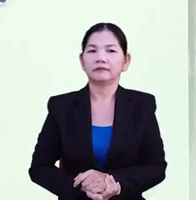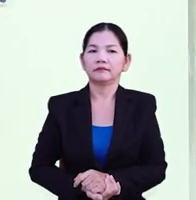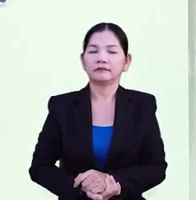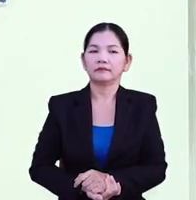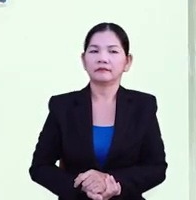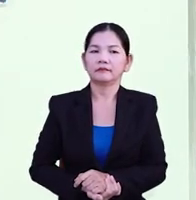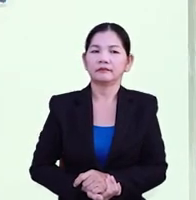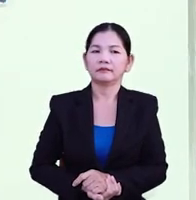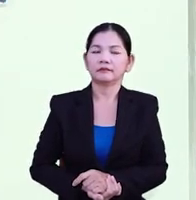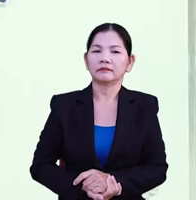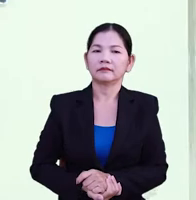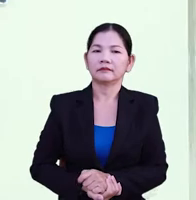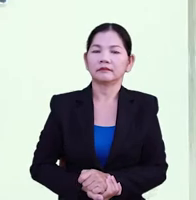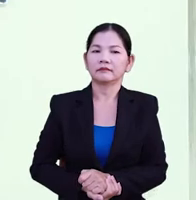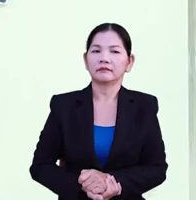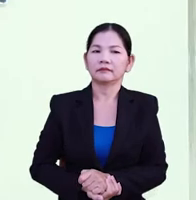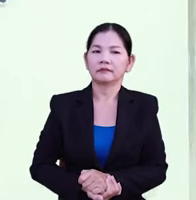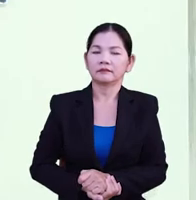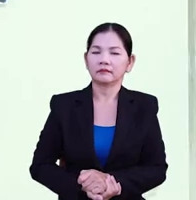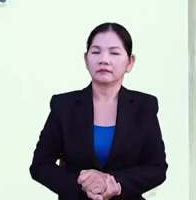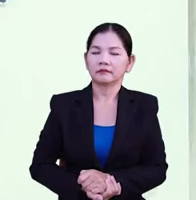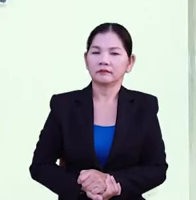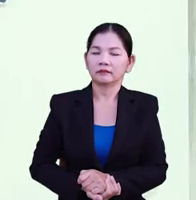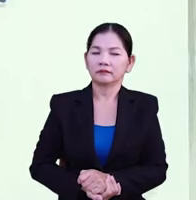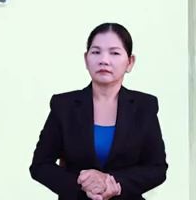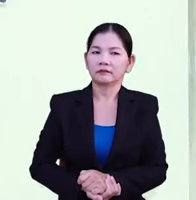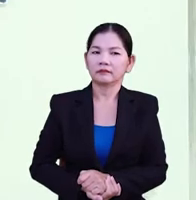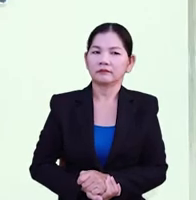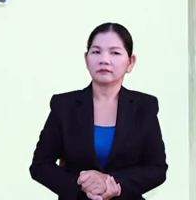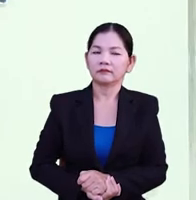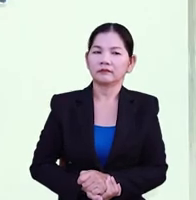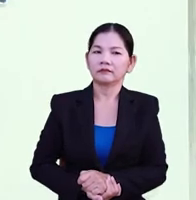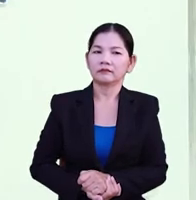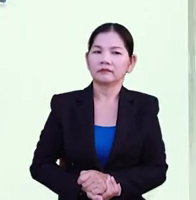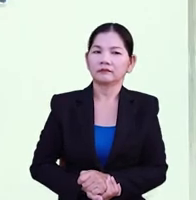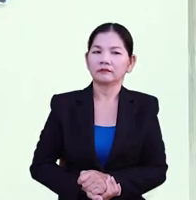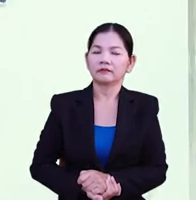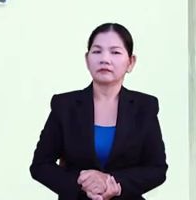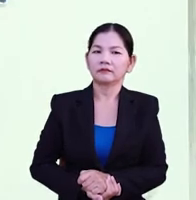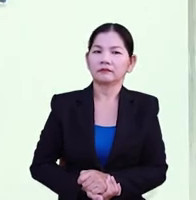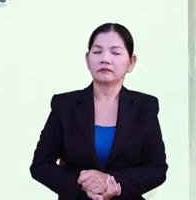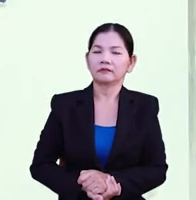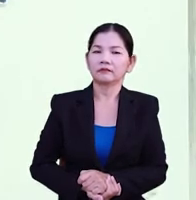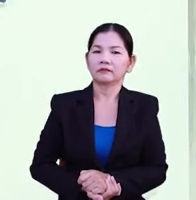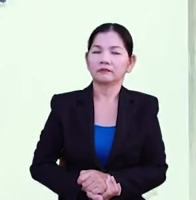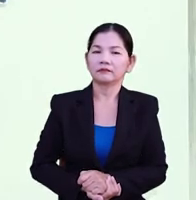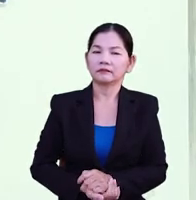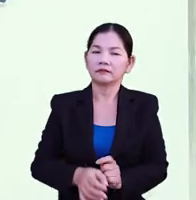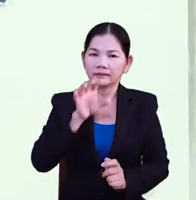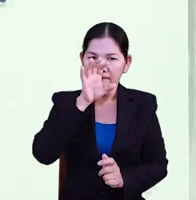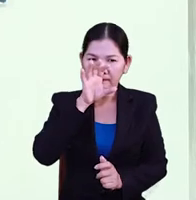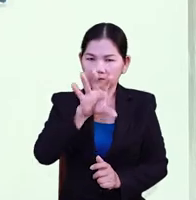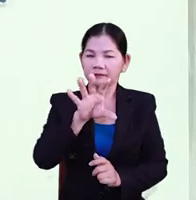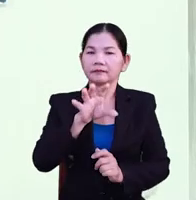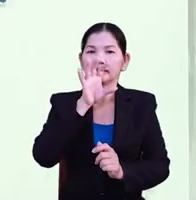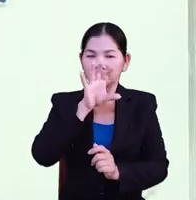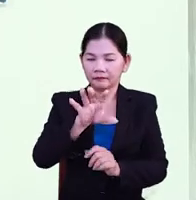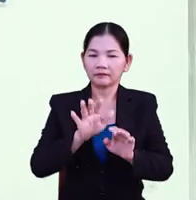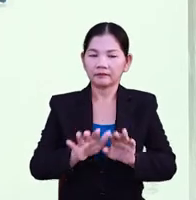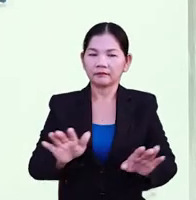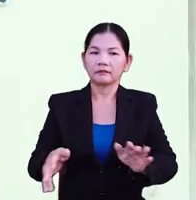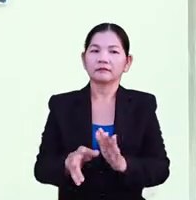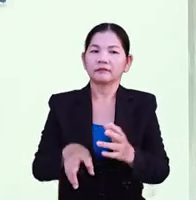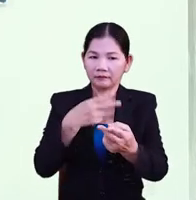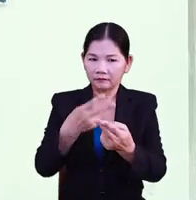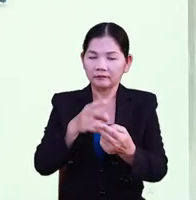ញ្ចឹងរូបដែលនៅមុខគឺចាគឺឆ្កែកូនកូនឆ្លើយ